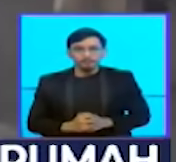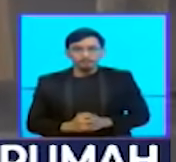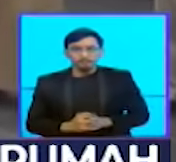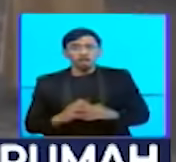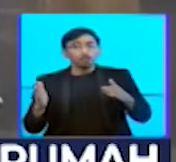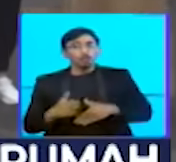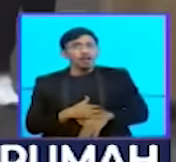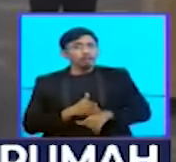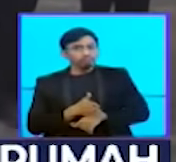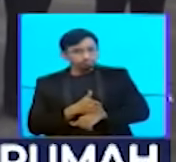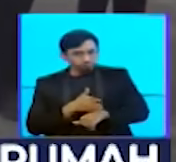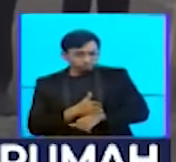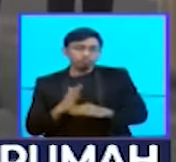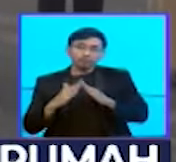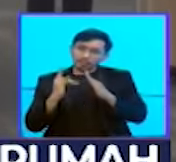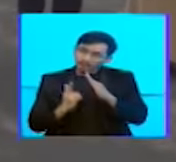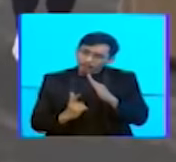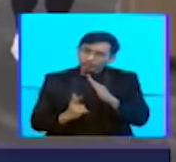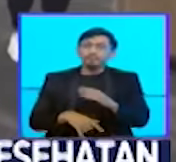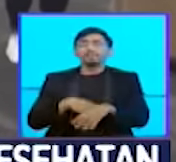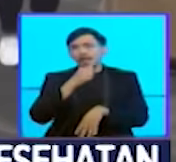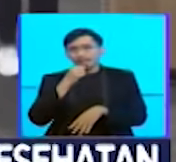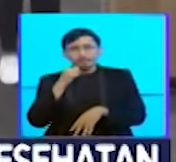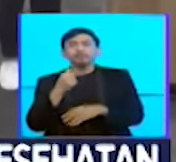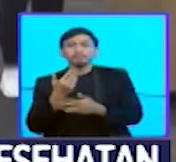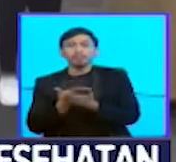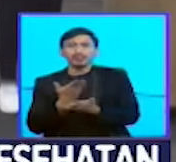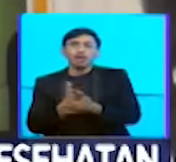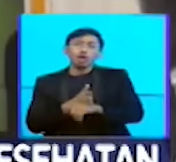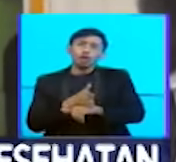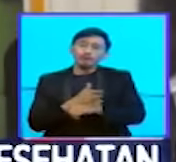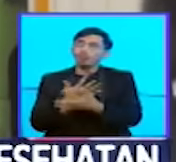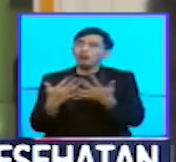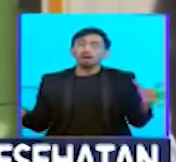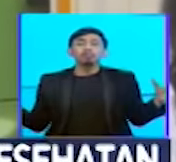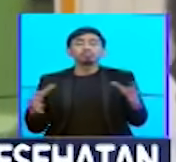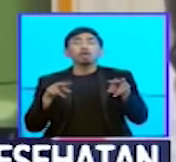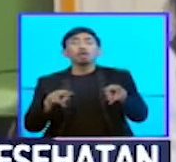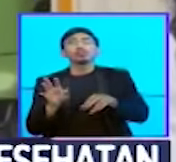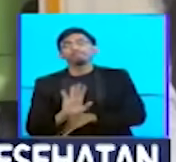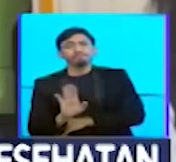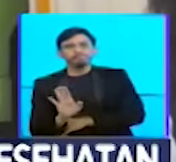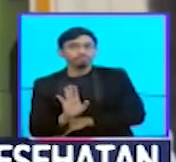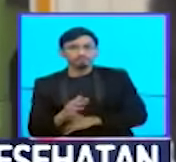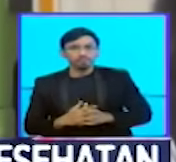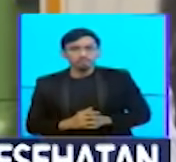rumah, Anies juga meminta pemotongan hewan kurban tidak boleh ditonton warga yang bisa menimbulkan kerumunan.